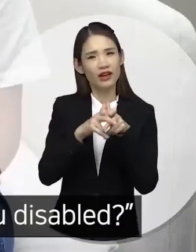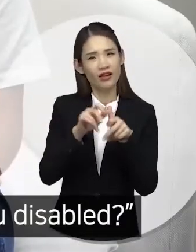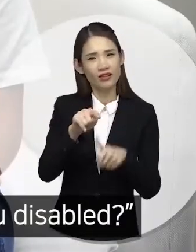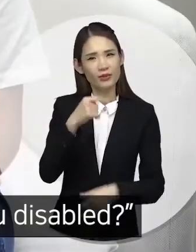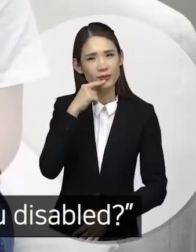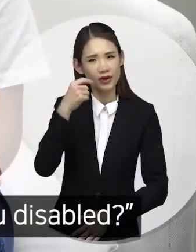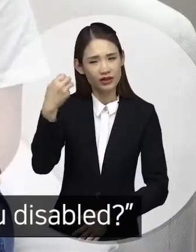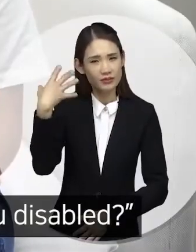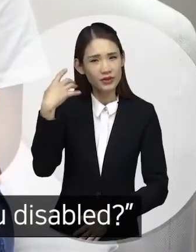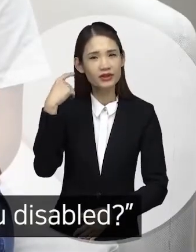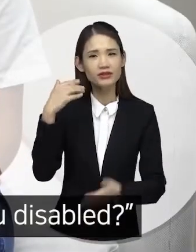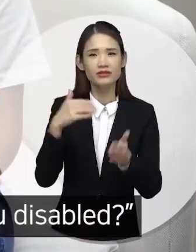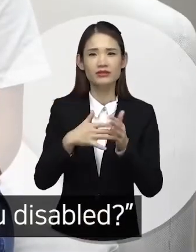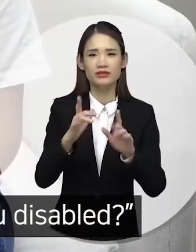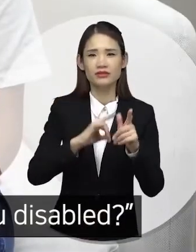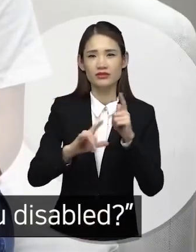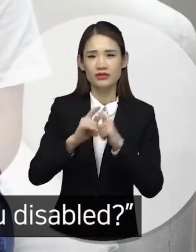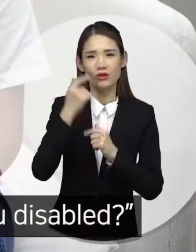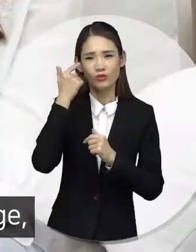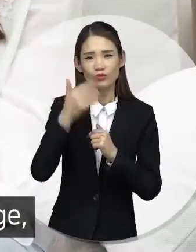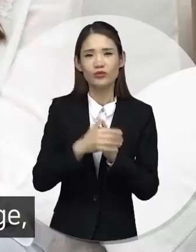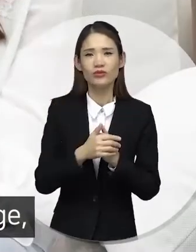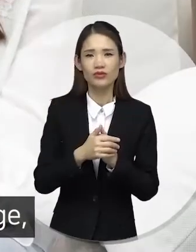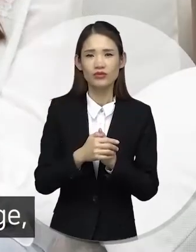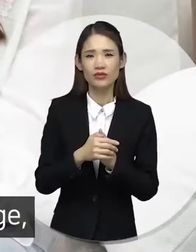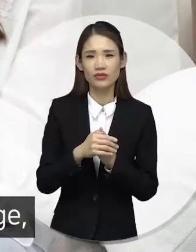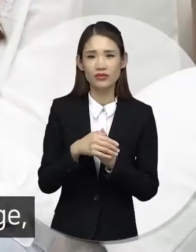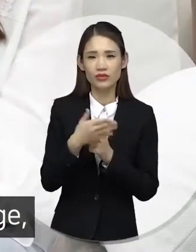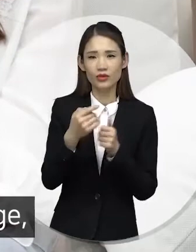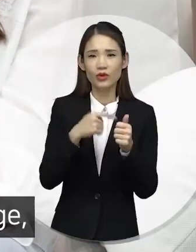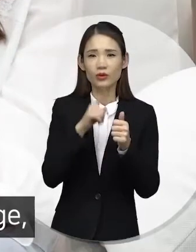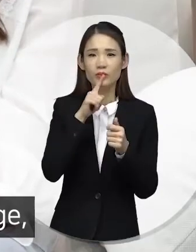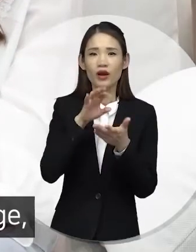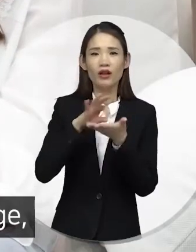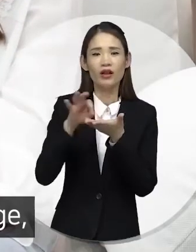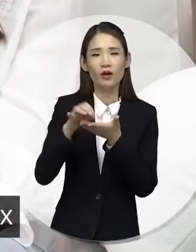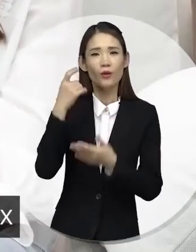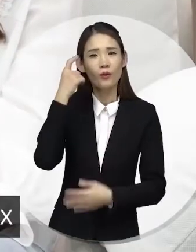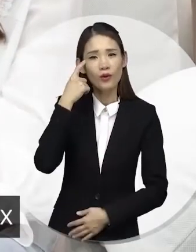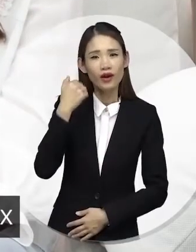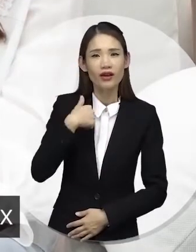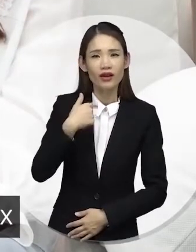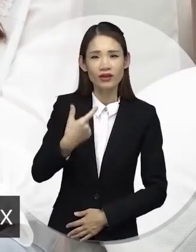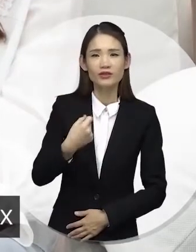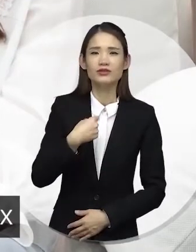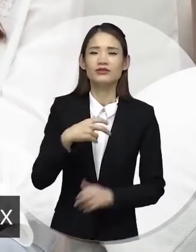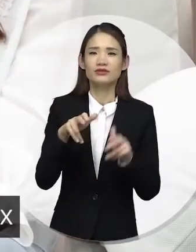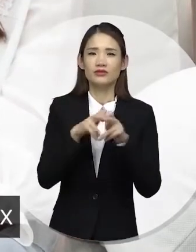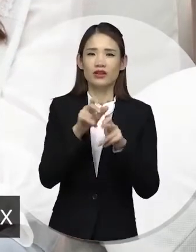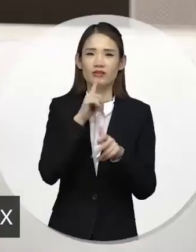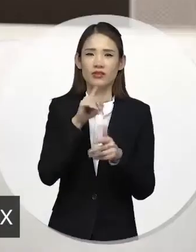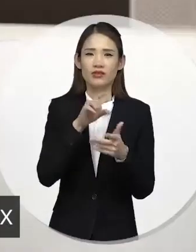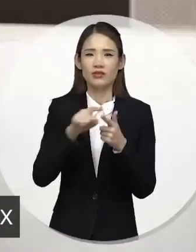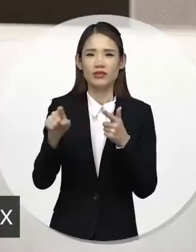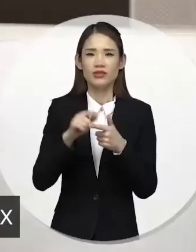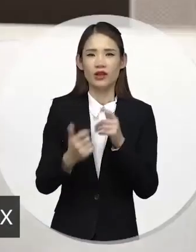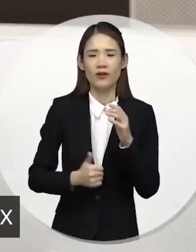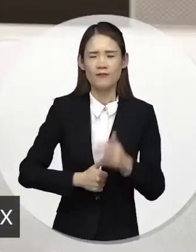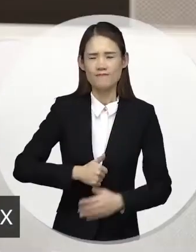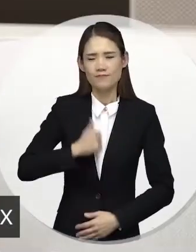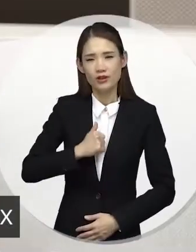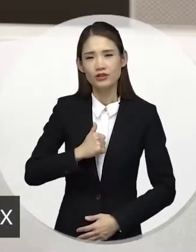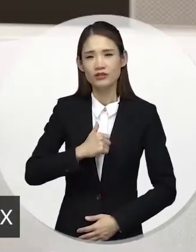장애인이야? 라는 말 들었을 때 단 한 번도 뭐라고 못했던 이유가 제가 야 너 왜 그런 말 써? 라고 하면 전 장애인이라는 말에